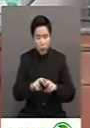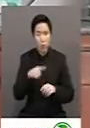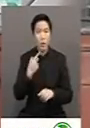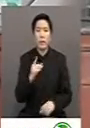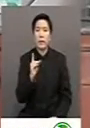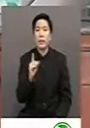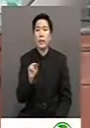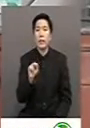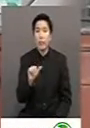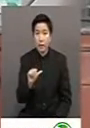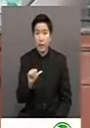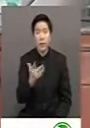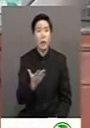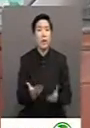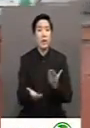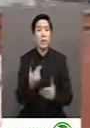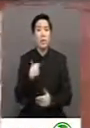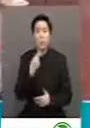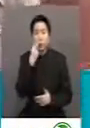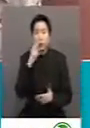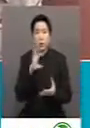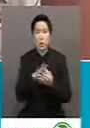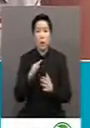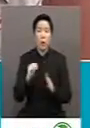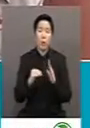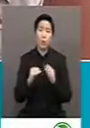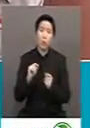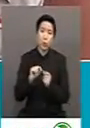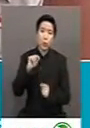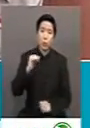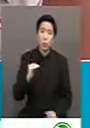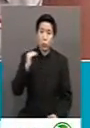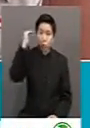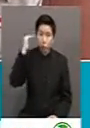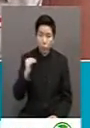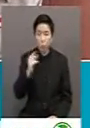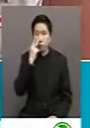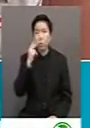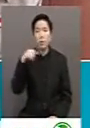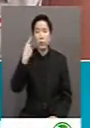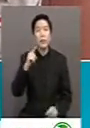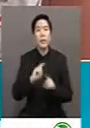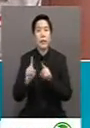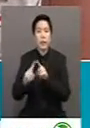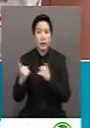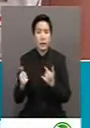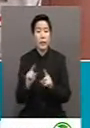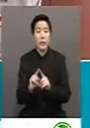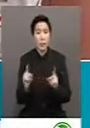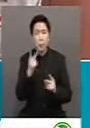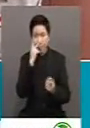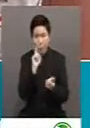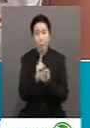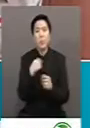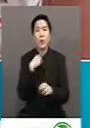DNA หรือว่าอาจจะพิสูจน์เบื้องต้นความสูงความอะไรอย่างเงี้ยนะดูสัดส่วนแต่ว่าก็เจอก